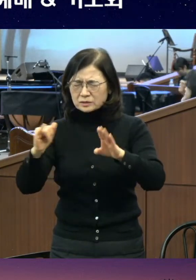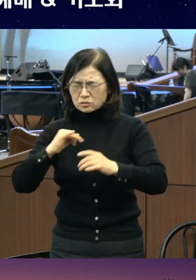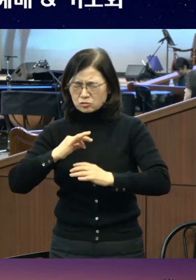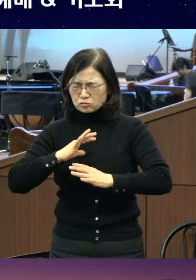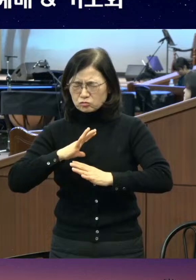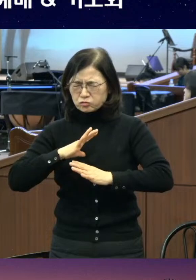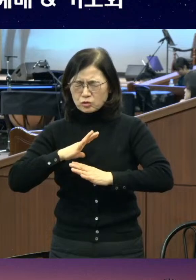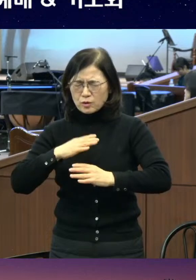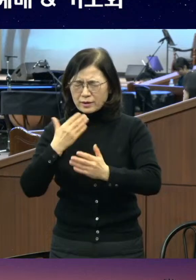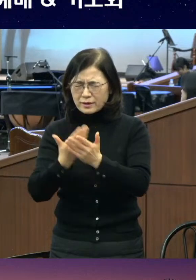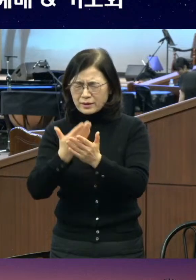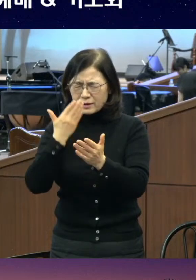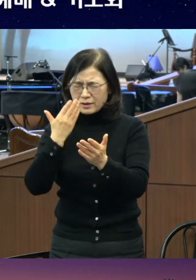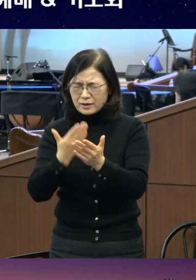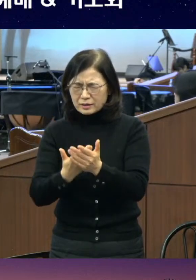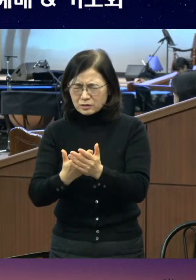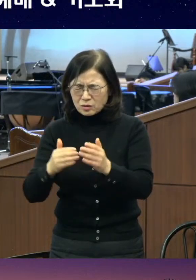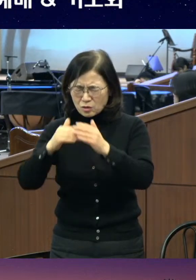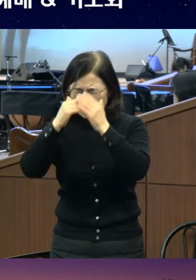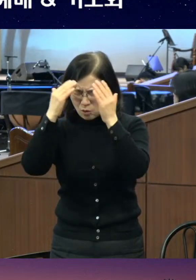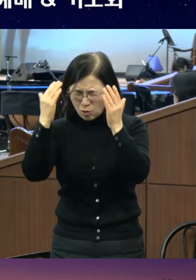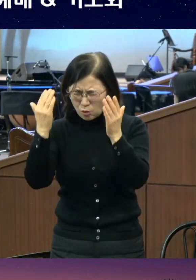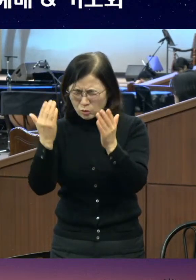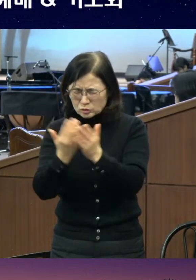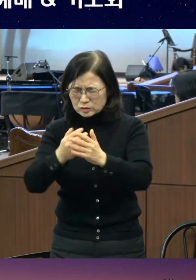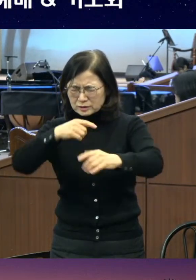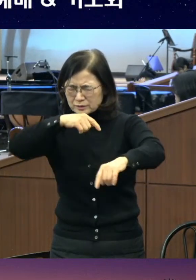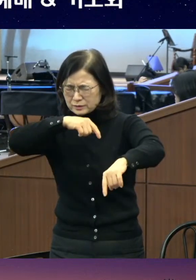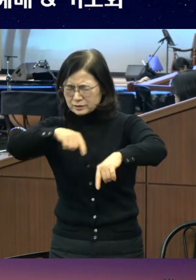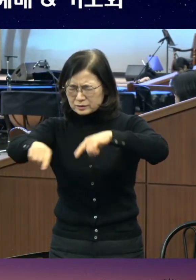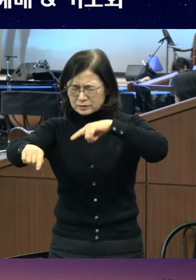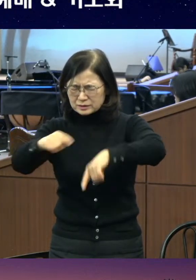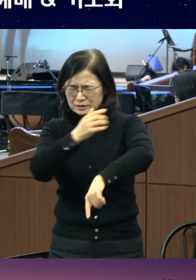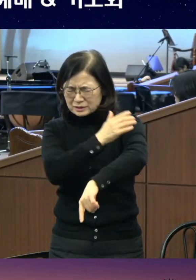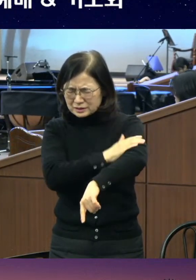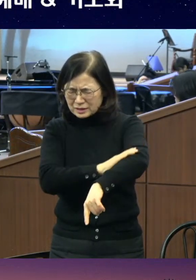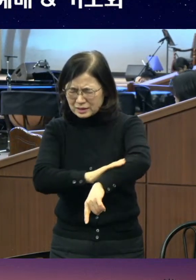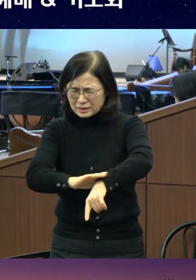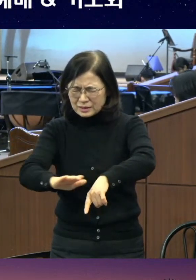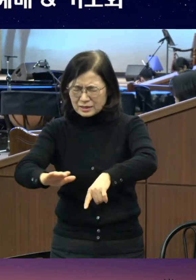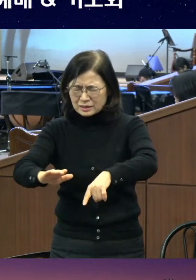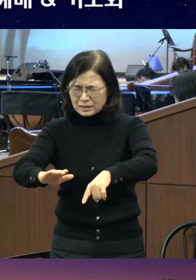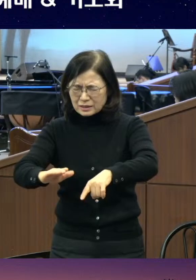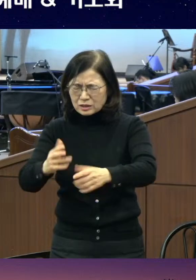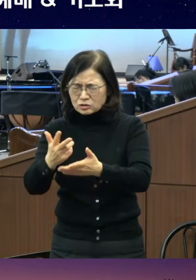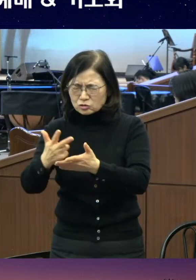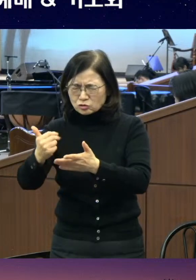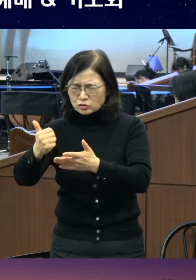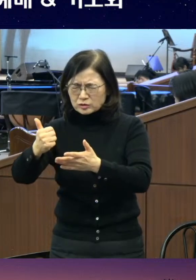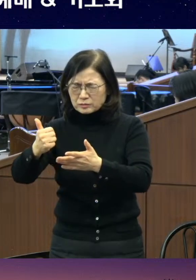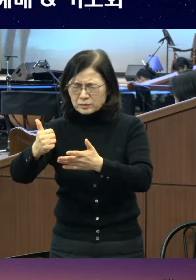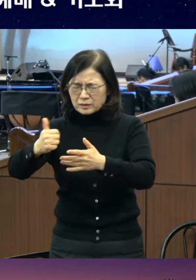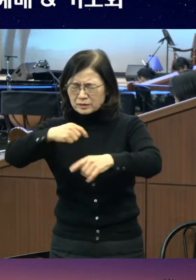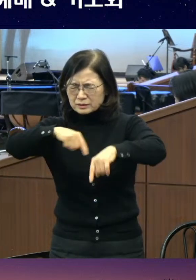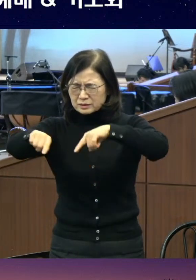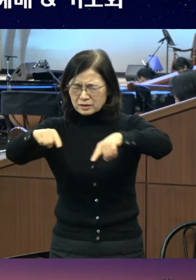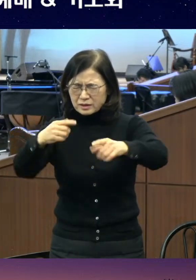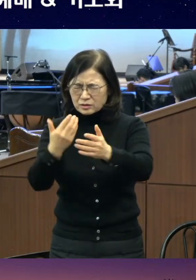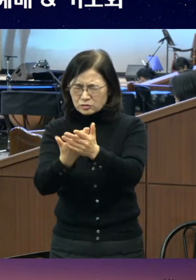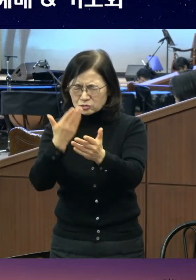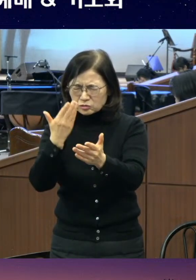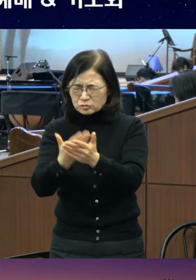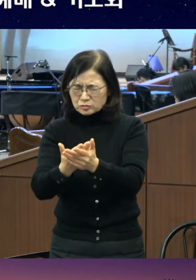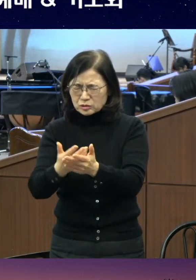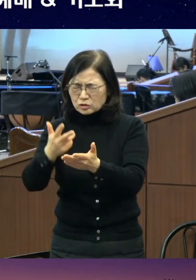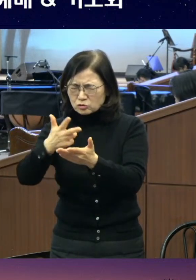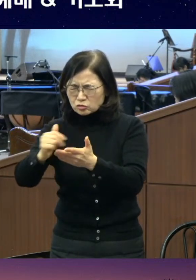저들이 온전한 정치를 펴나갈 수 있도록 주께서 간섭하여 주시옵소서. 주님이 친히 왕이